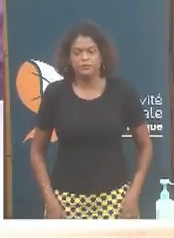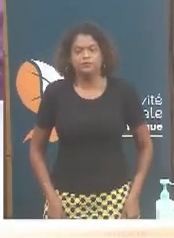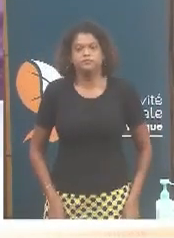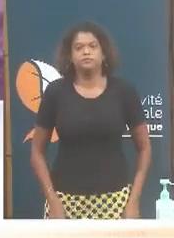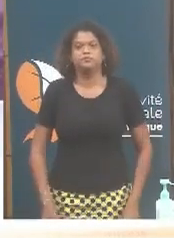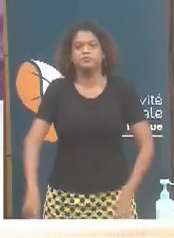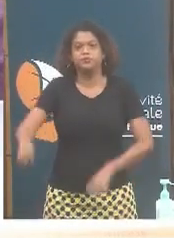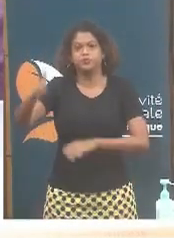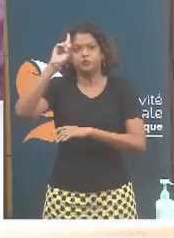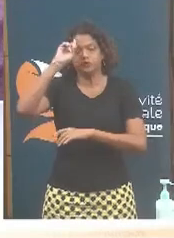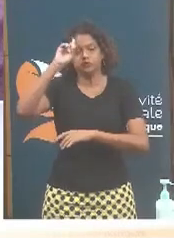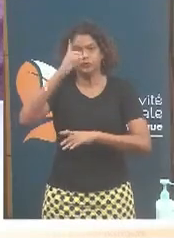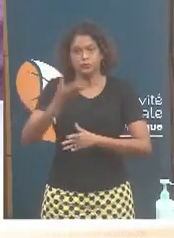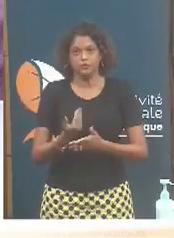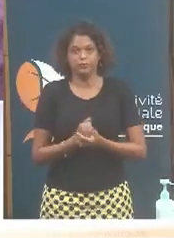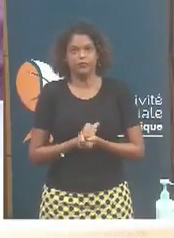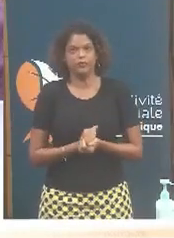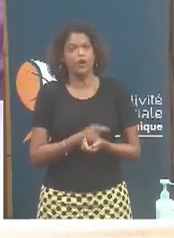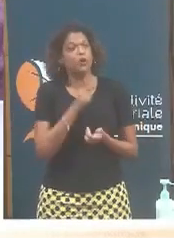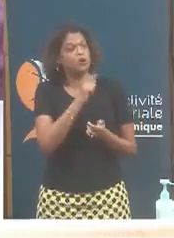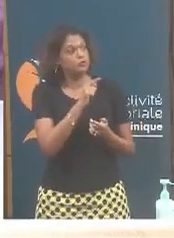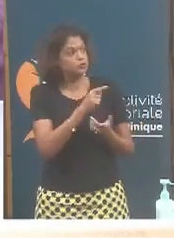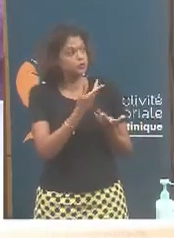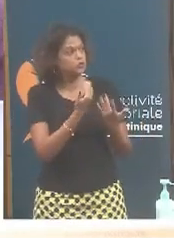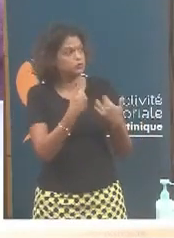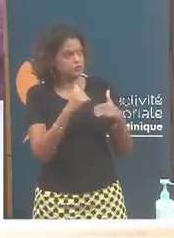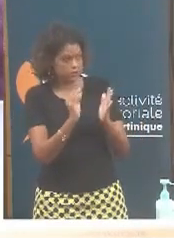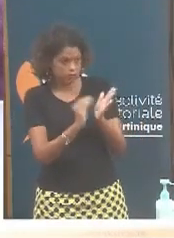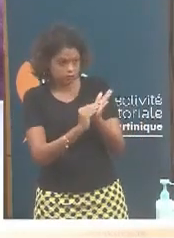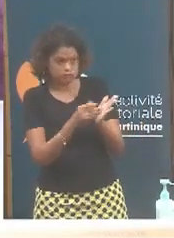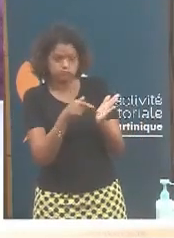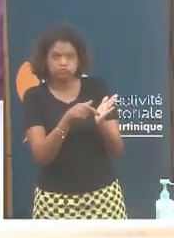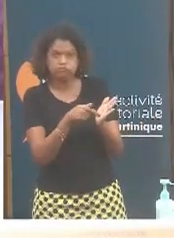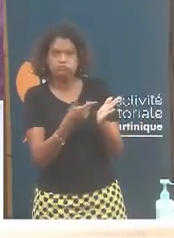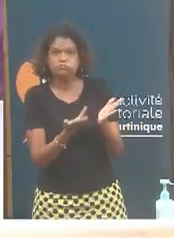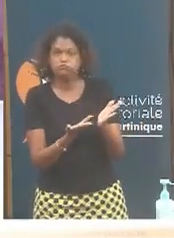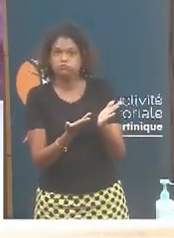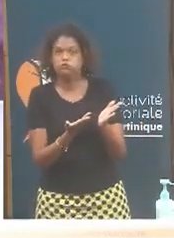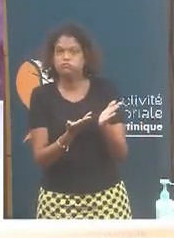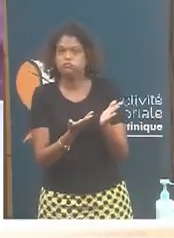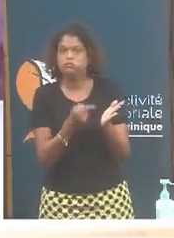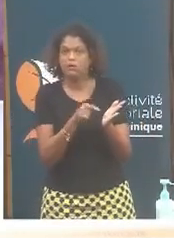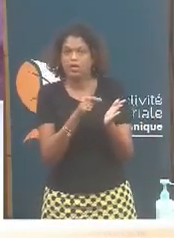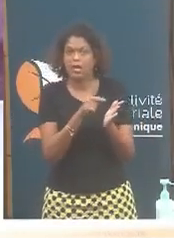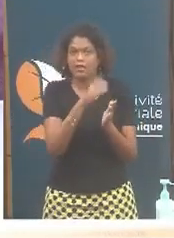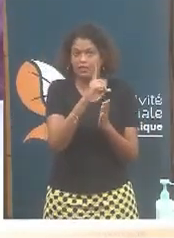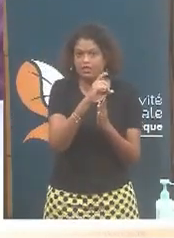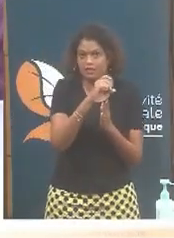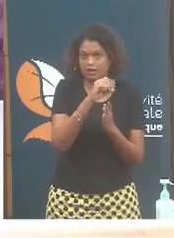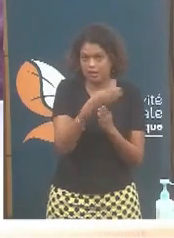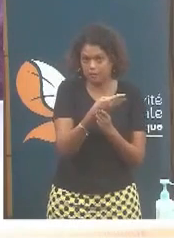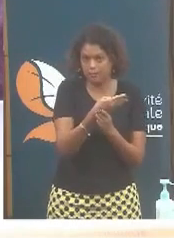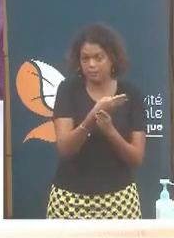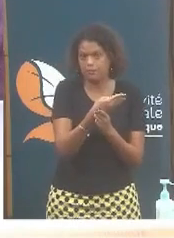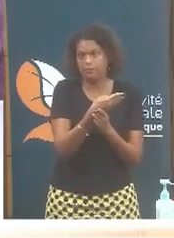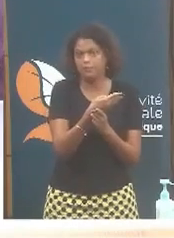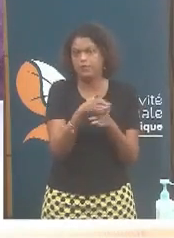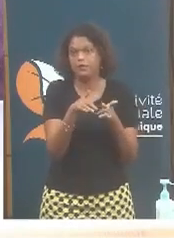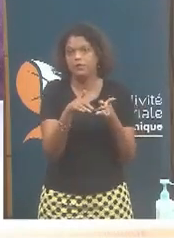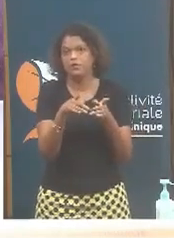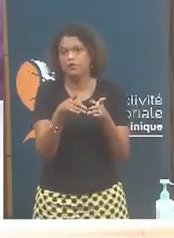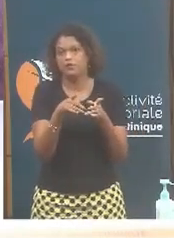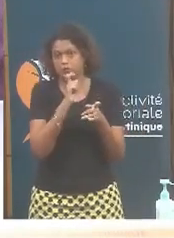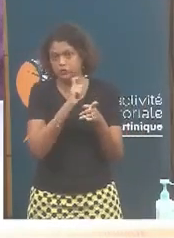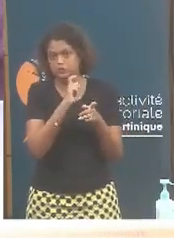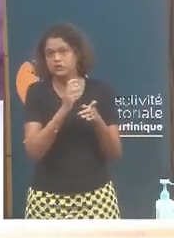parce que j'ai vu que vous en parlez, mais on en parle à la fois dans l'ADM, je vais revenir là-dessus, et pas tout